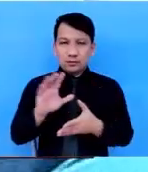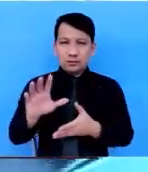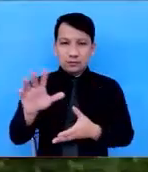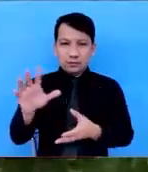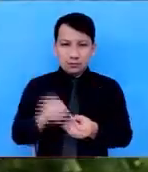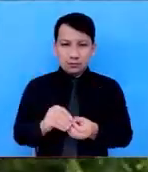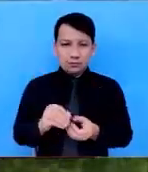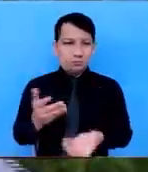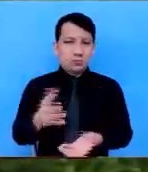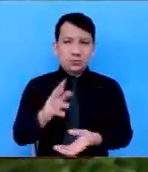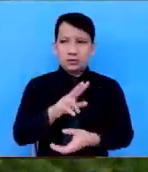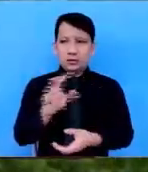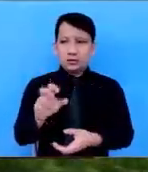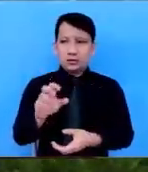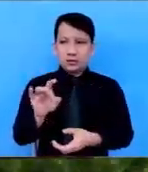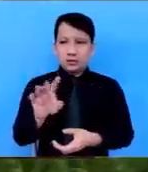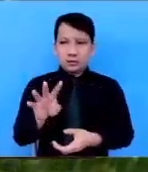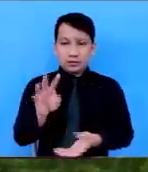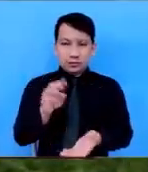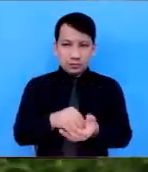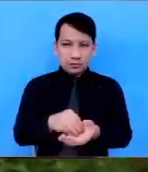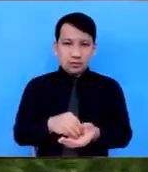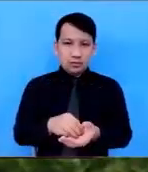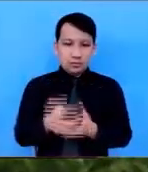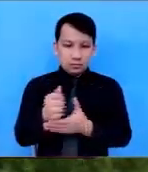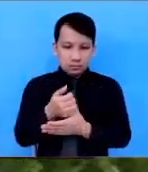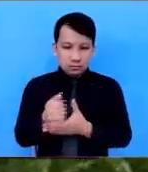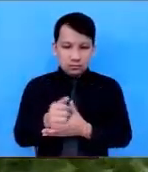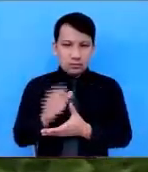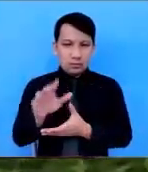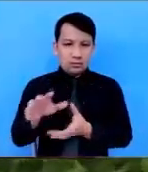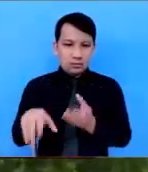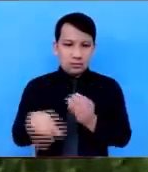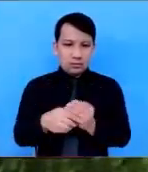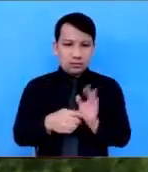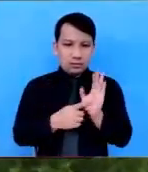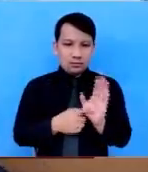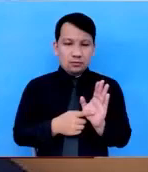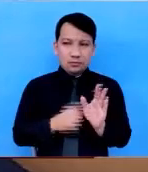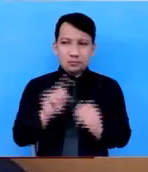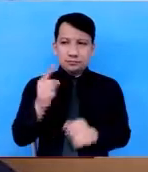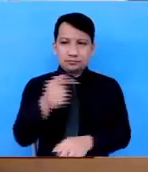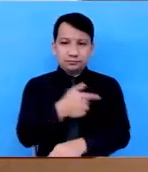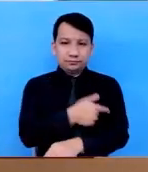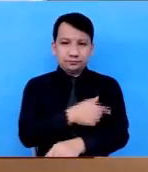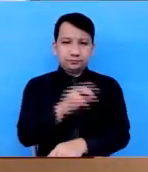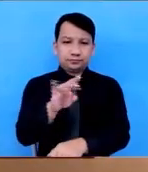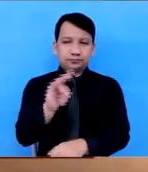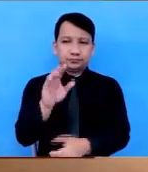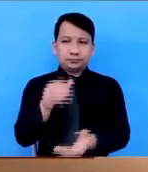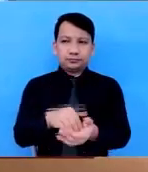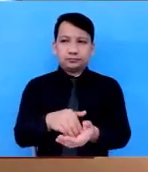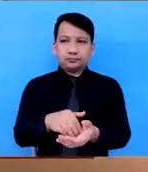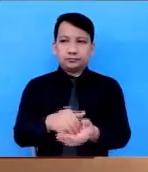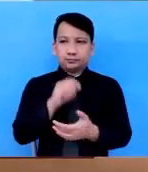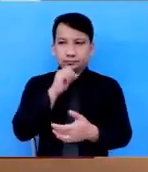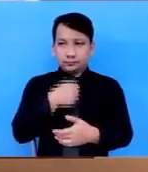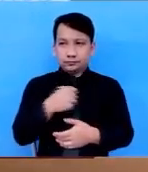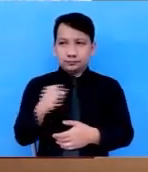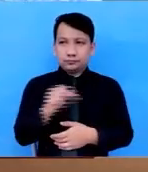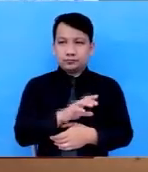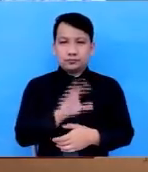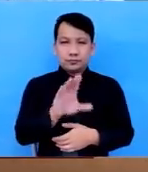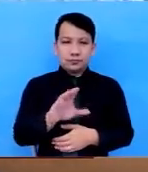lang sa 384,000 ang kabuuan bilang ng mga nabakunahan ng first booster, habang 17,000 senior citizens naman ang